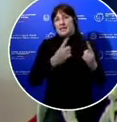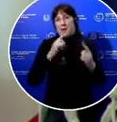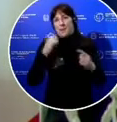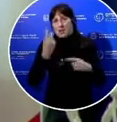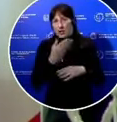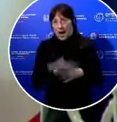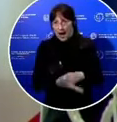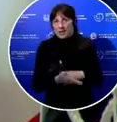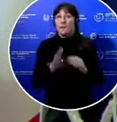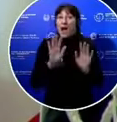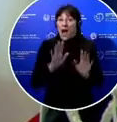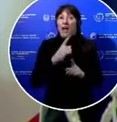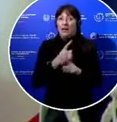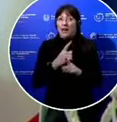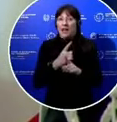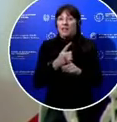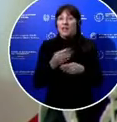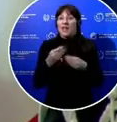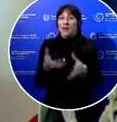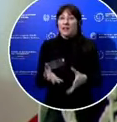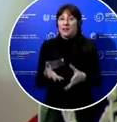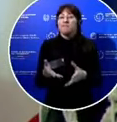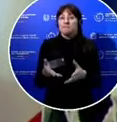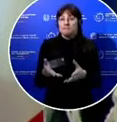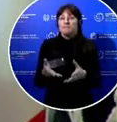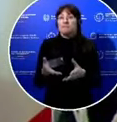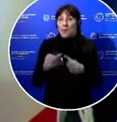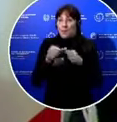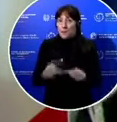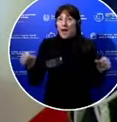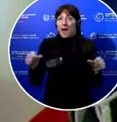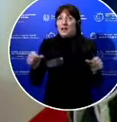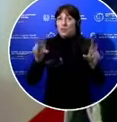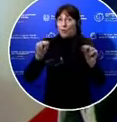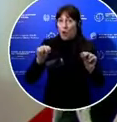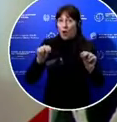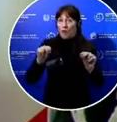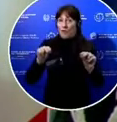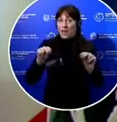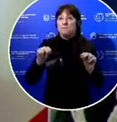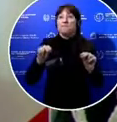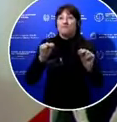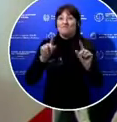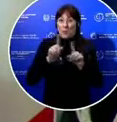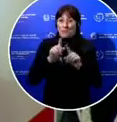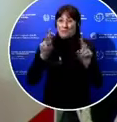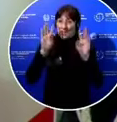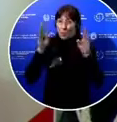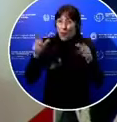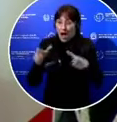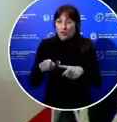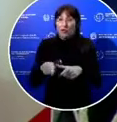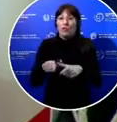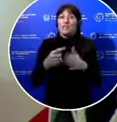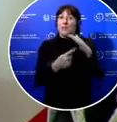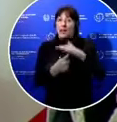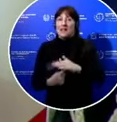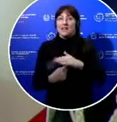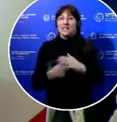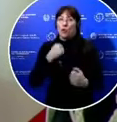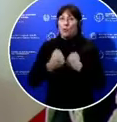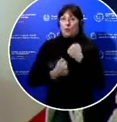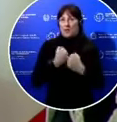Dovrà anche porre le basi per interrogarsi sull'altrettanto complesse dipendenze comportamentali, a cui si